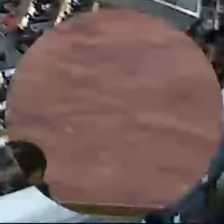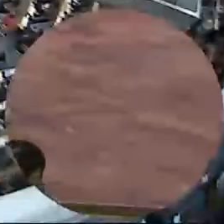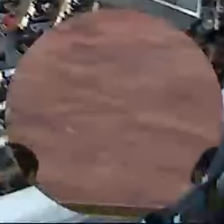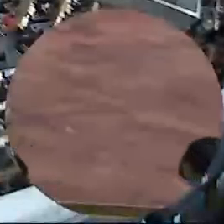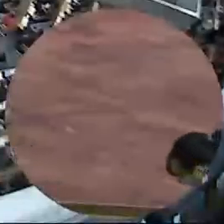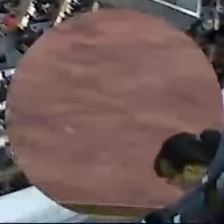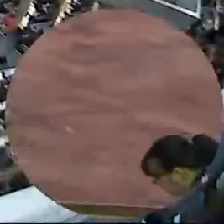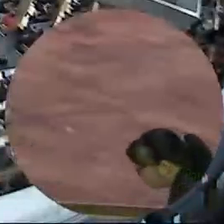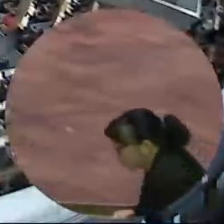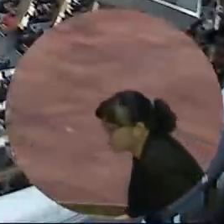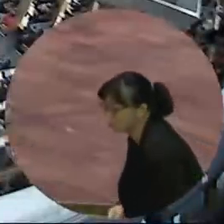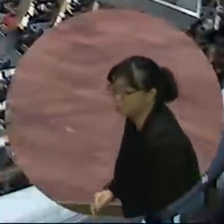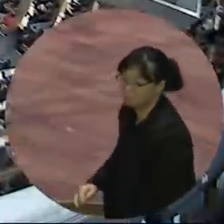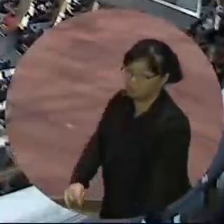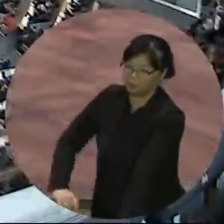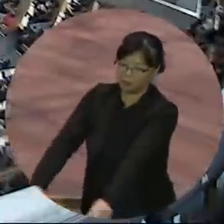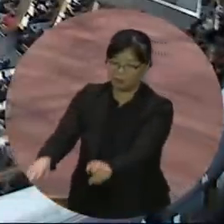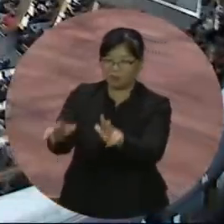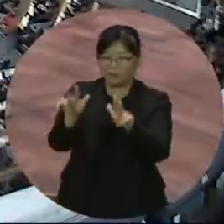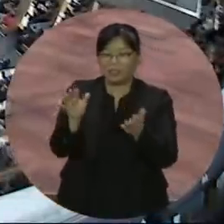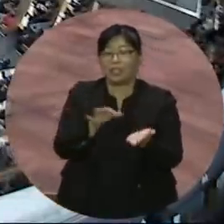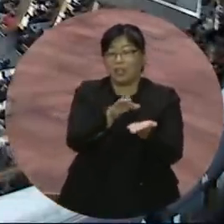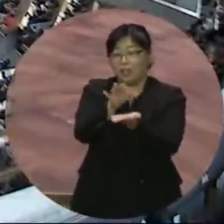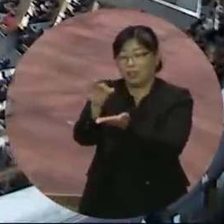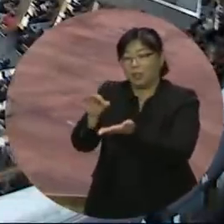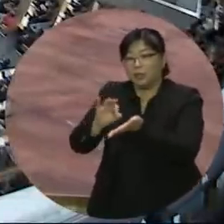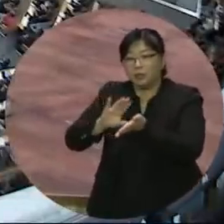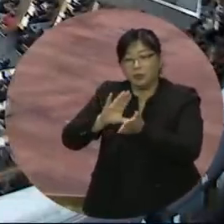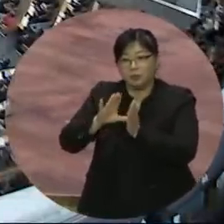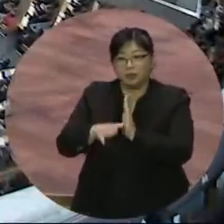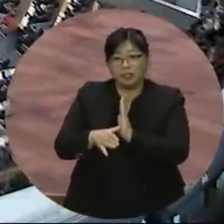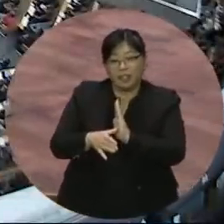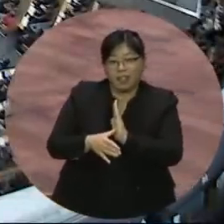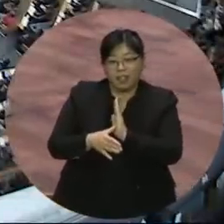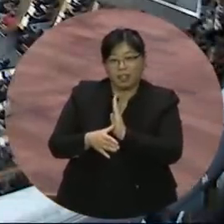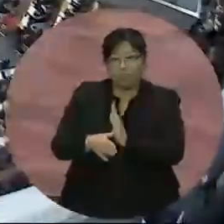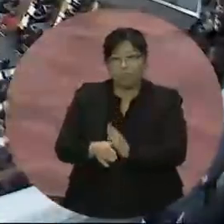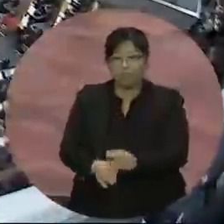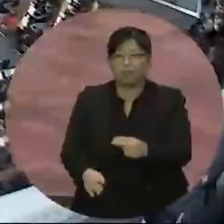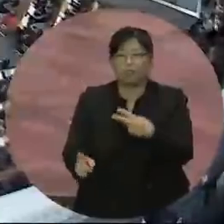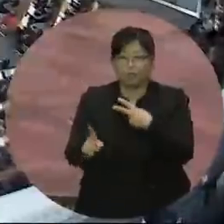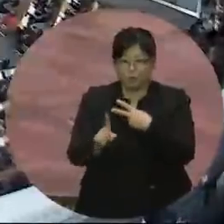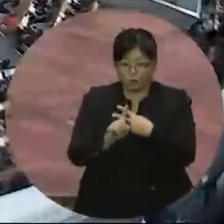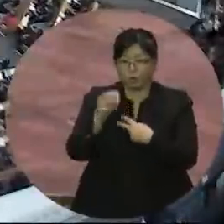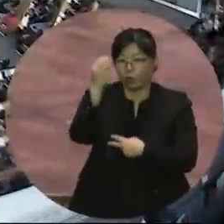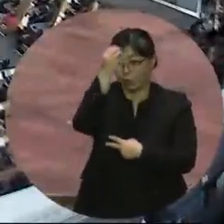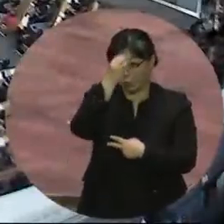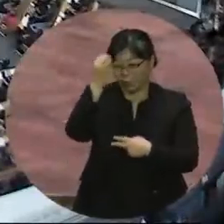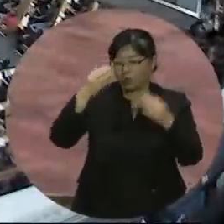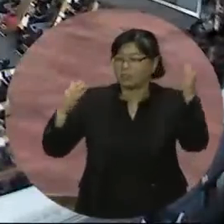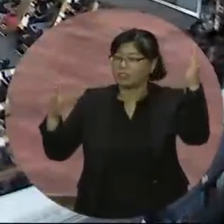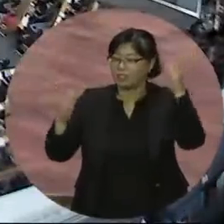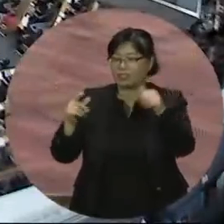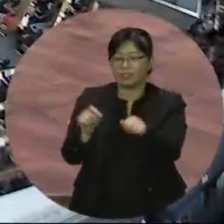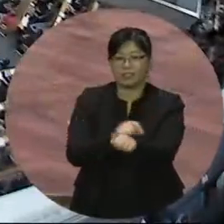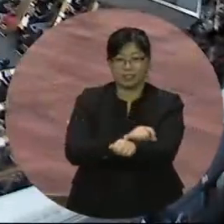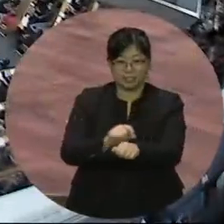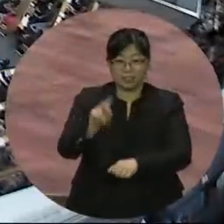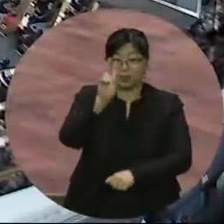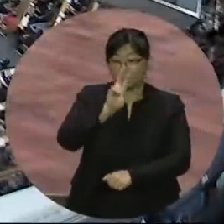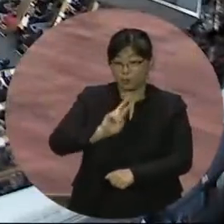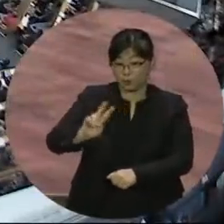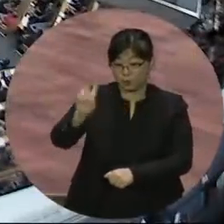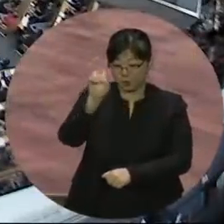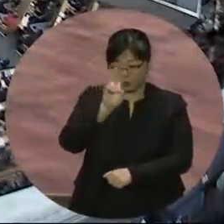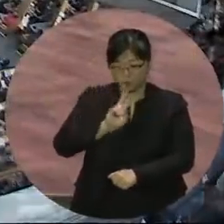이 시간에는 우리 중고등부 렘넌트들이 특성으로 하나님께 영광 돌릴 때 준비하신 예물과 알류 특별 헌금을 하나님께